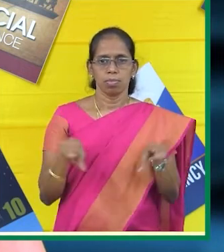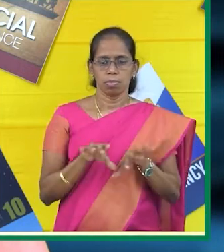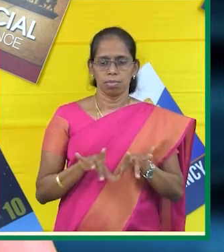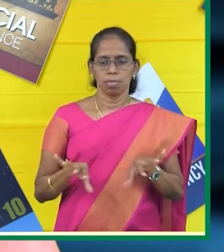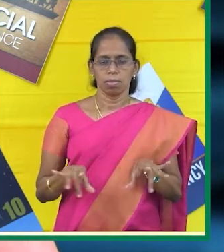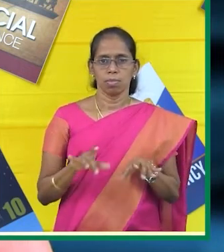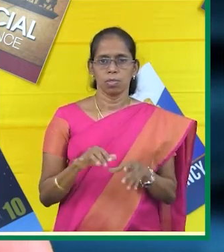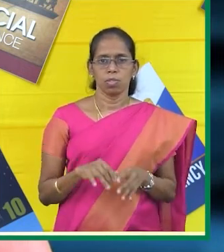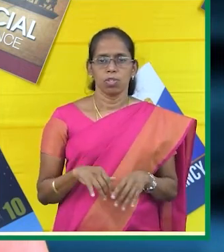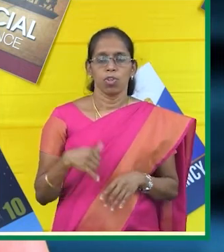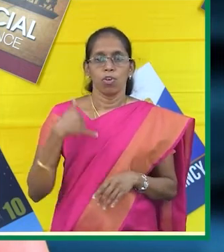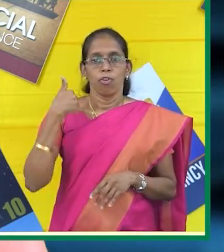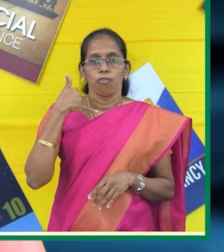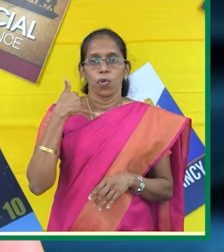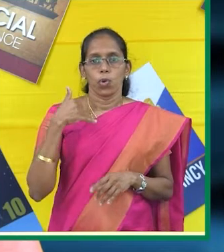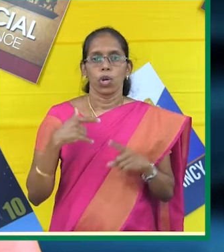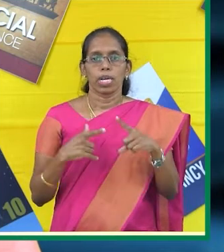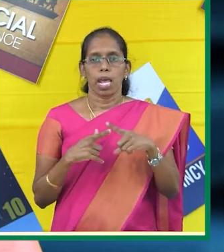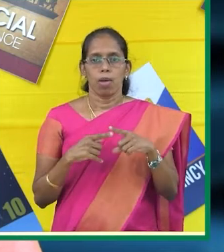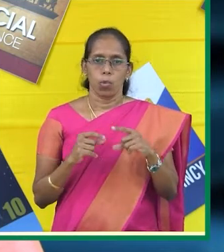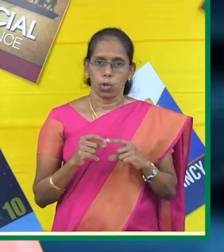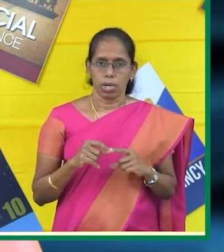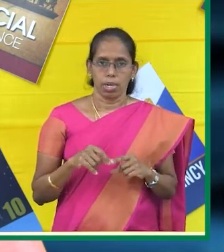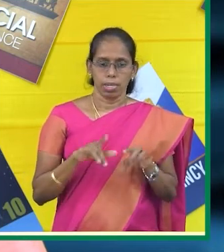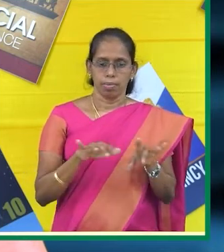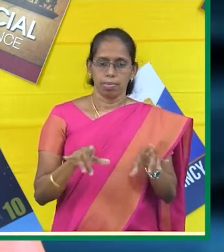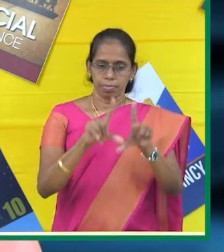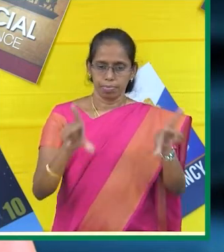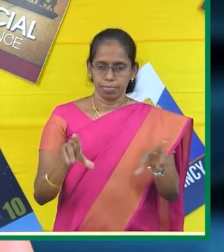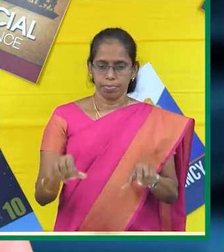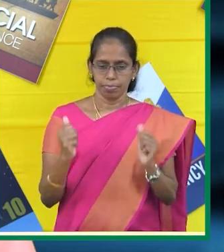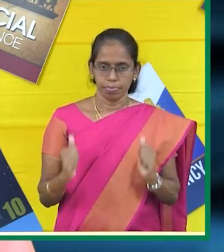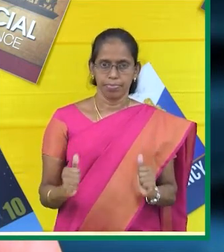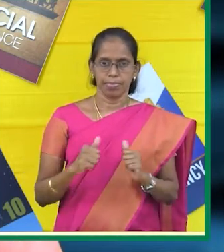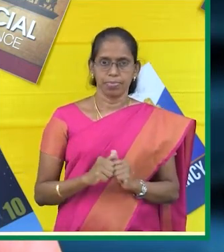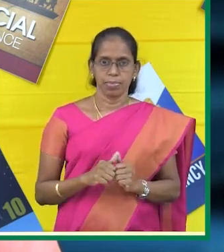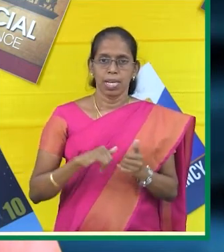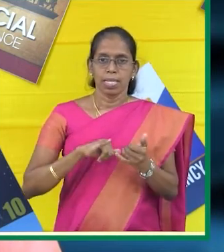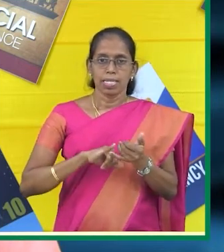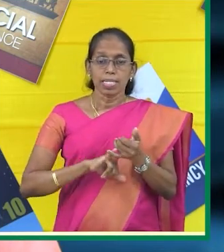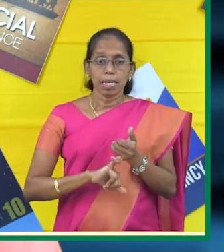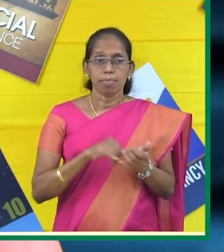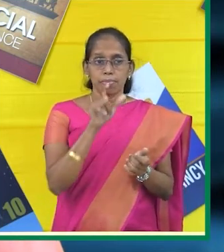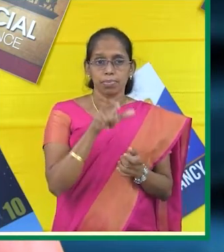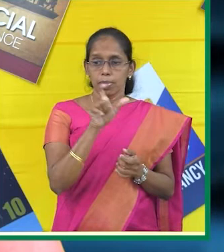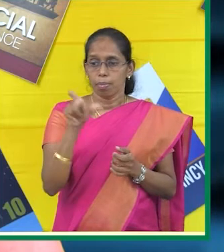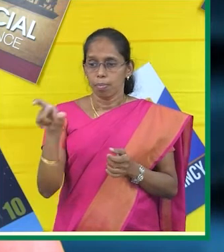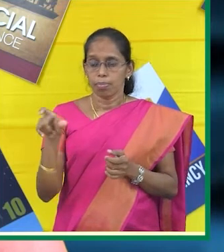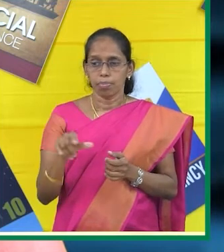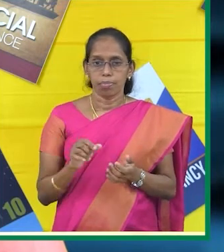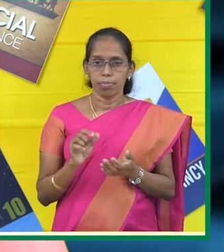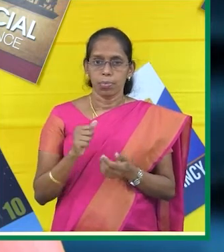என்கிற கருவியை வைத்து கொண்டு அவர்கள் அங்கே அமர்ந்திருக்கிறார்கள். அங்கே அமர்ந்திருக்கிற சப்ஸ்கிரைபர்ஸ் இவர்கள் தங்களுடைய